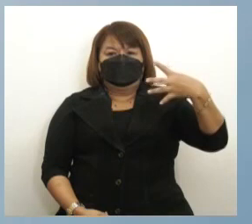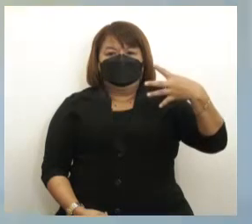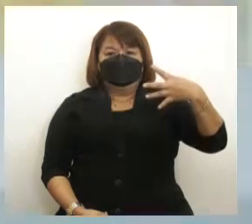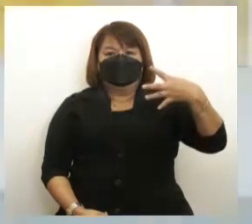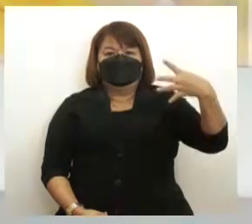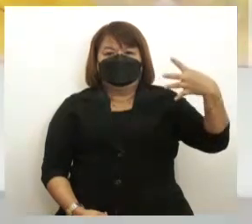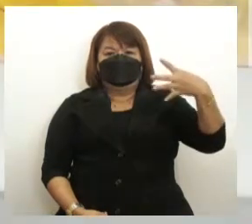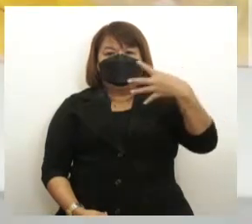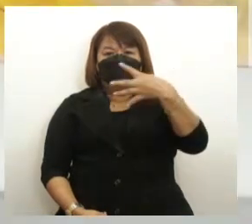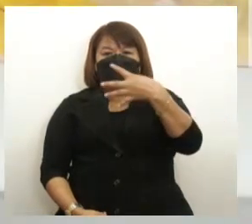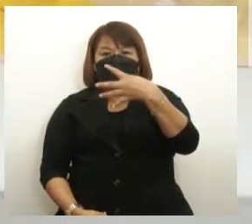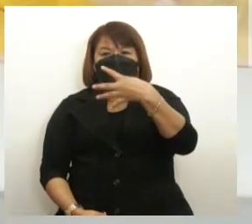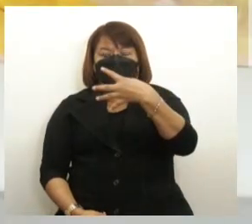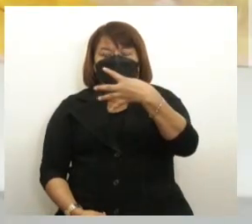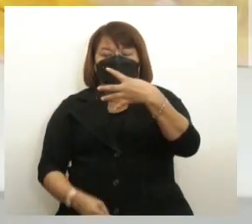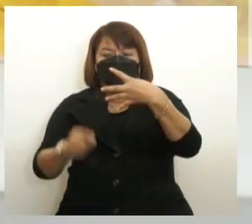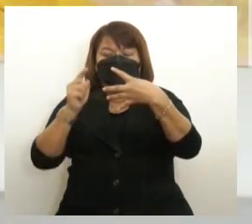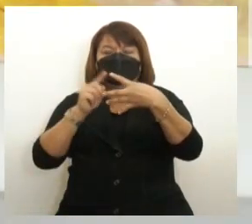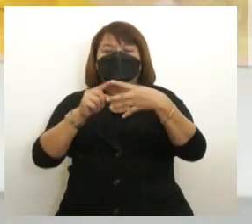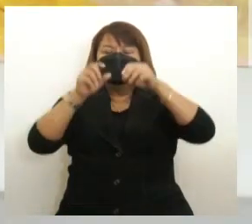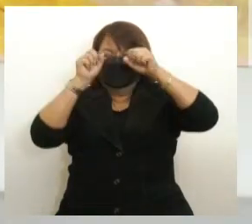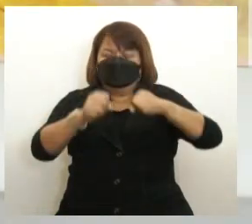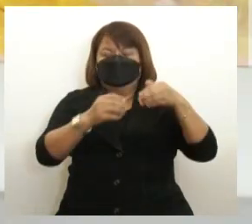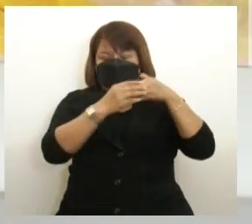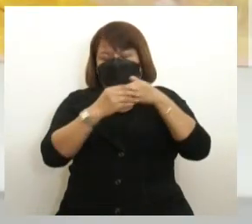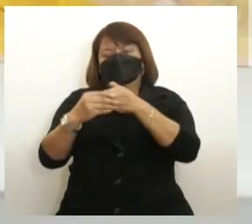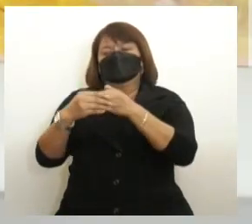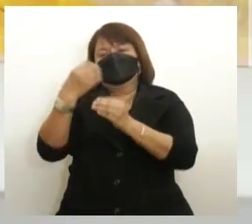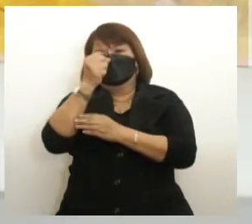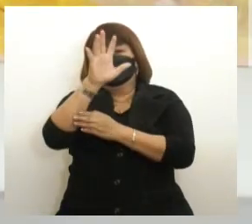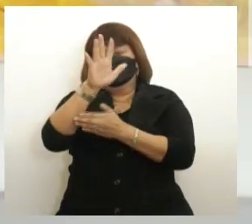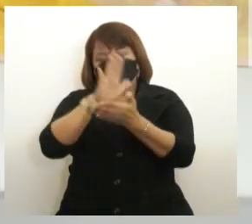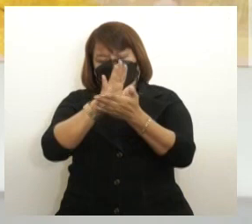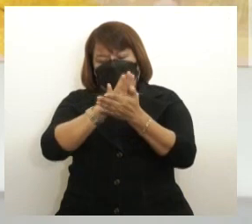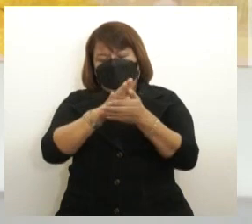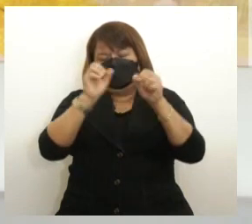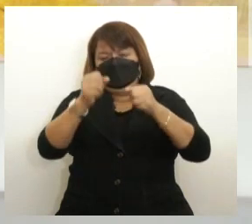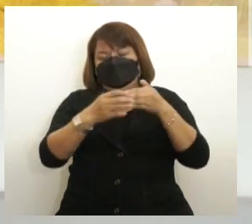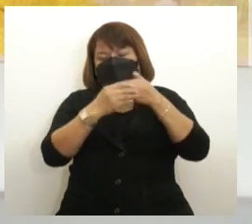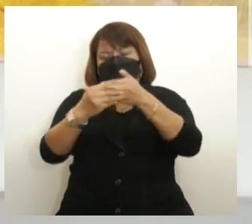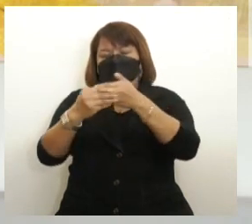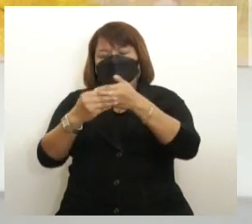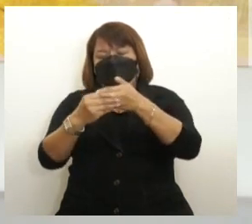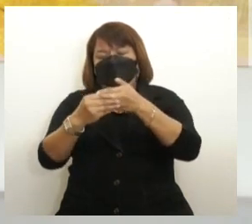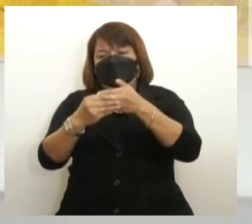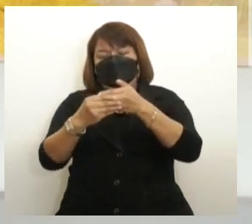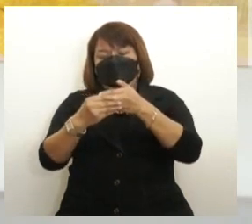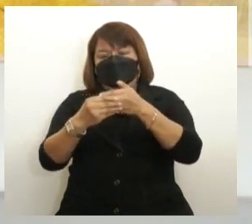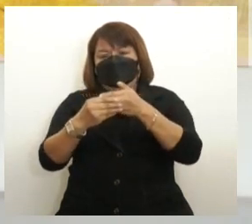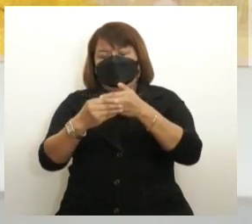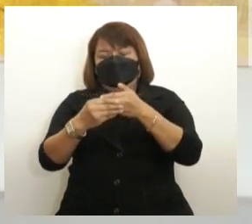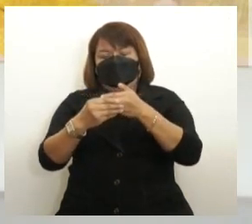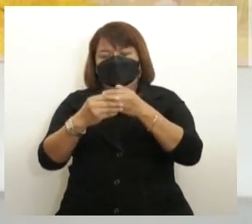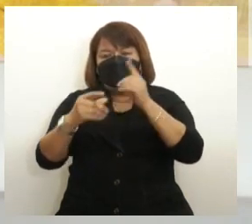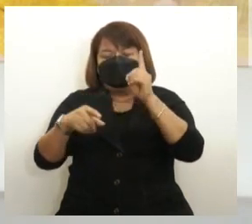15โรงเรียนได้สามารถที่จะนำนะครับพระบรมราโชบายลงสู่การปฏิบัติในสถานศึกษาผมยกตั